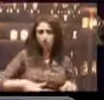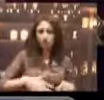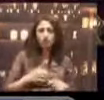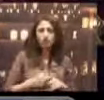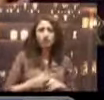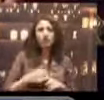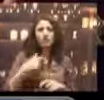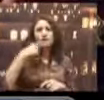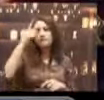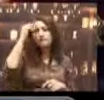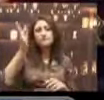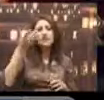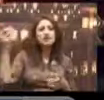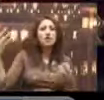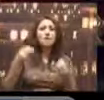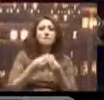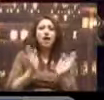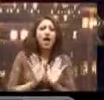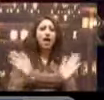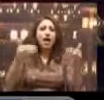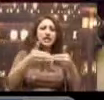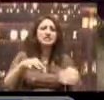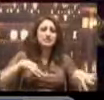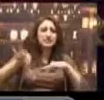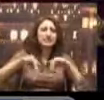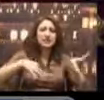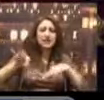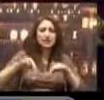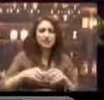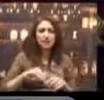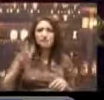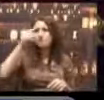نفترض جدلا ان الدكتور عمرو خالد